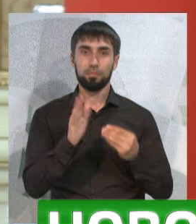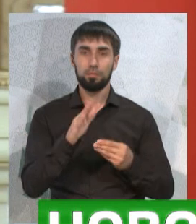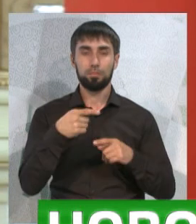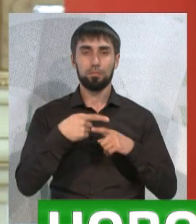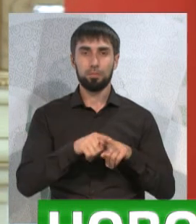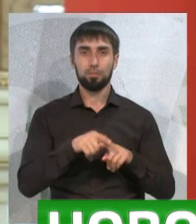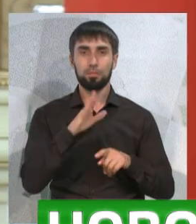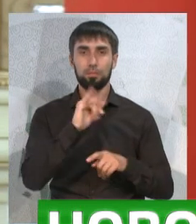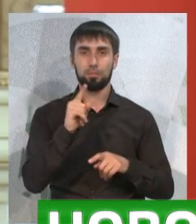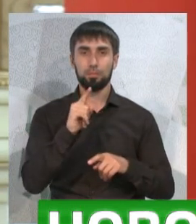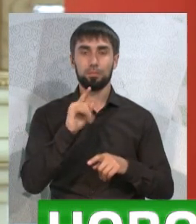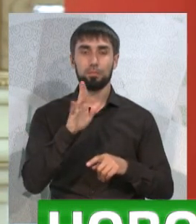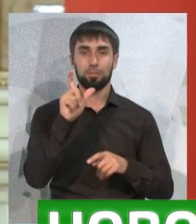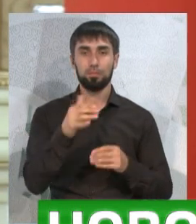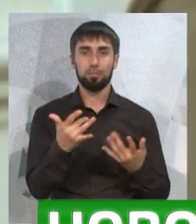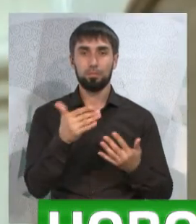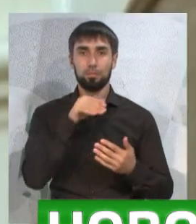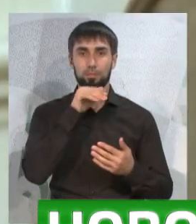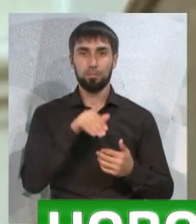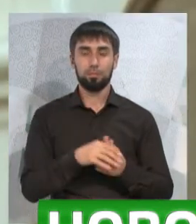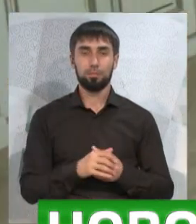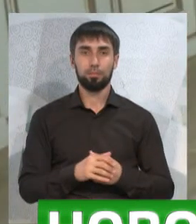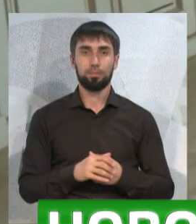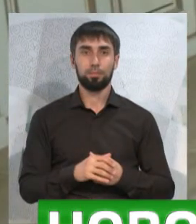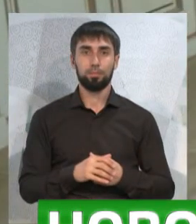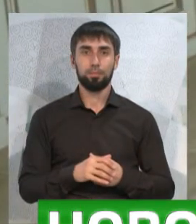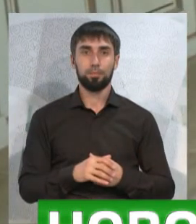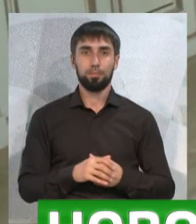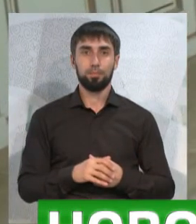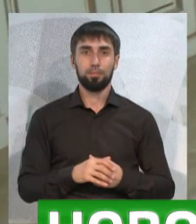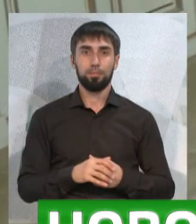техническим вузам, востребованным профессиям. Светлана Томва, Новости 24.